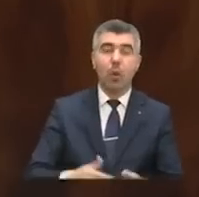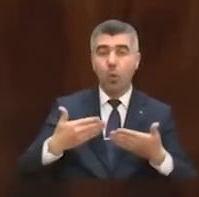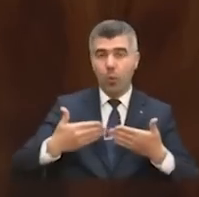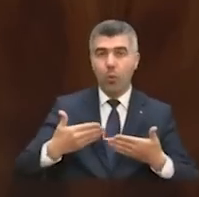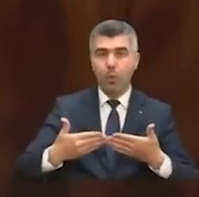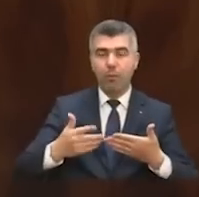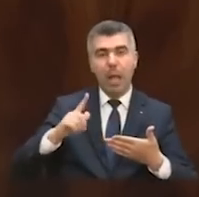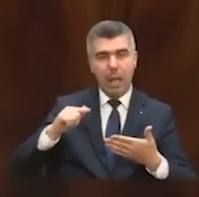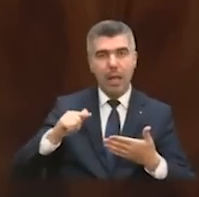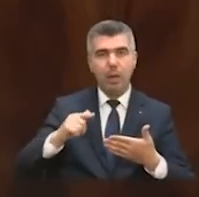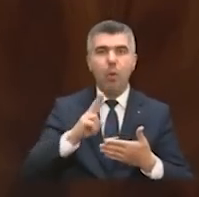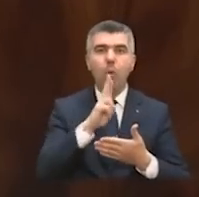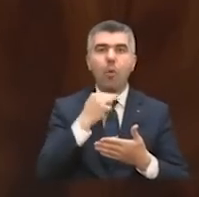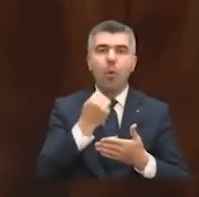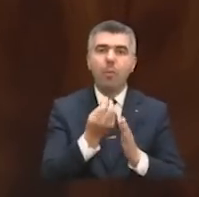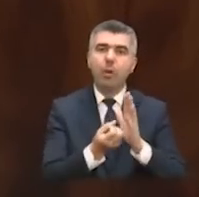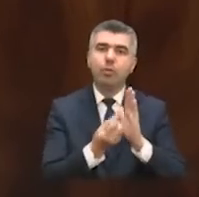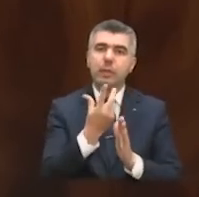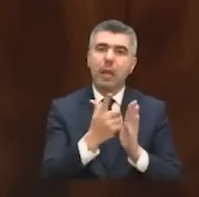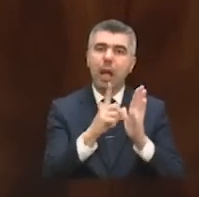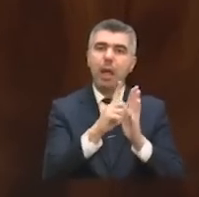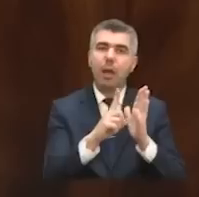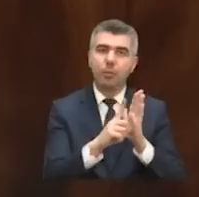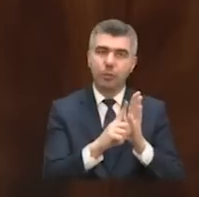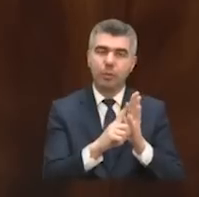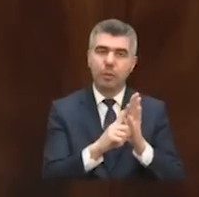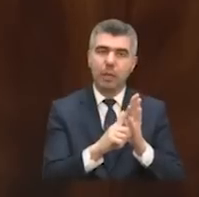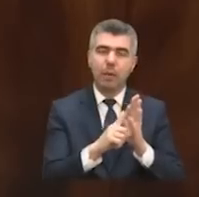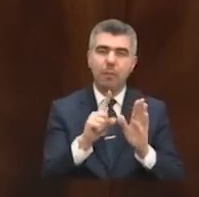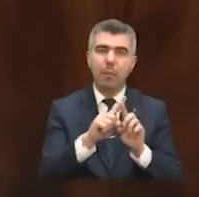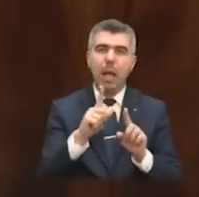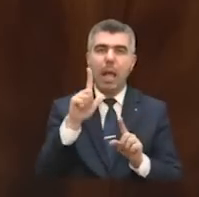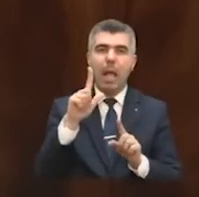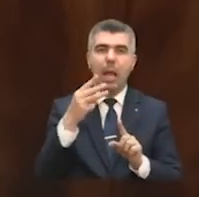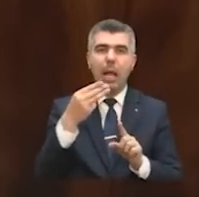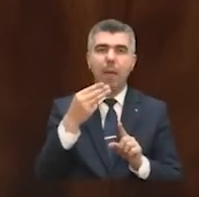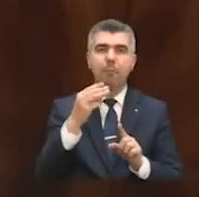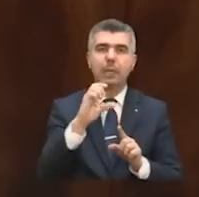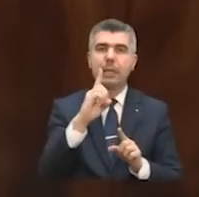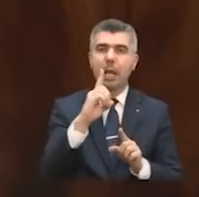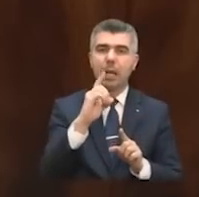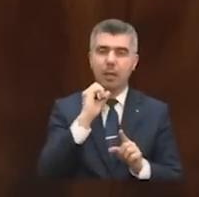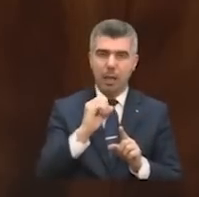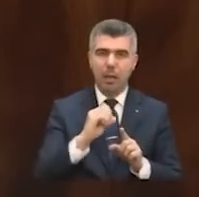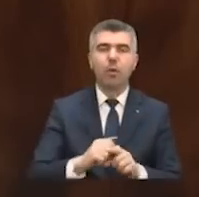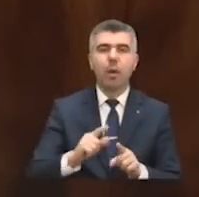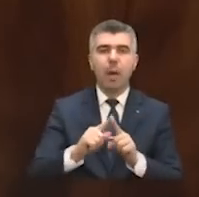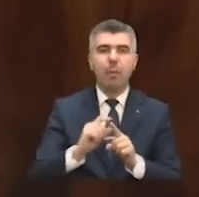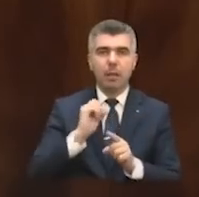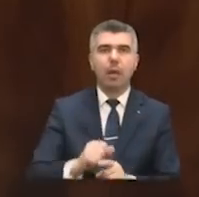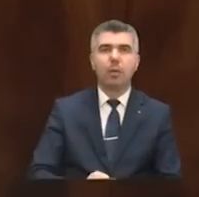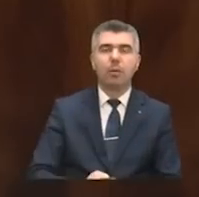كاين حكومه جابت واحد النظام سميتو ال ام بي، اجازه والماستر والدكتور.